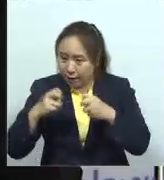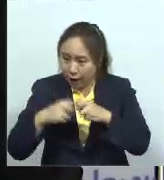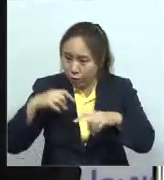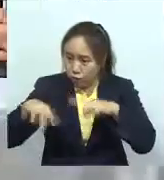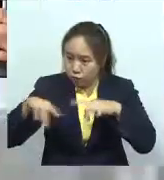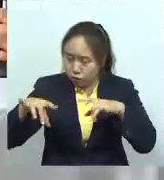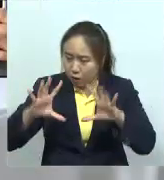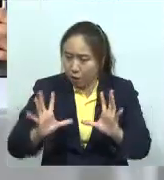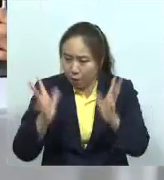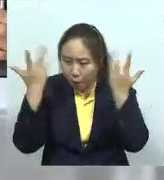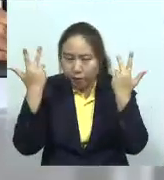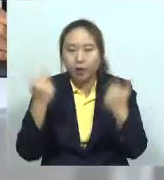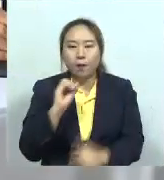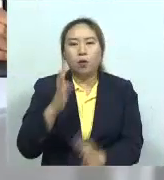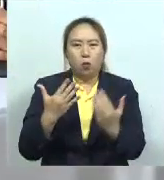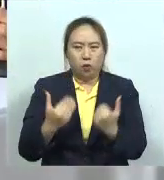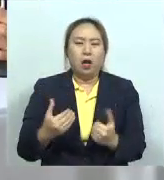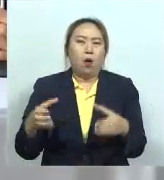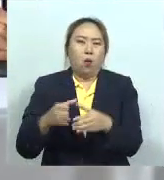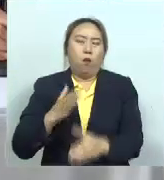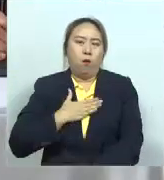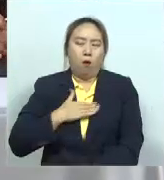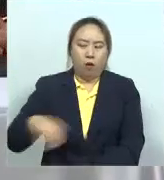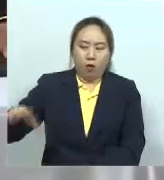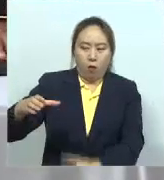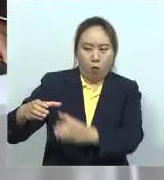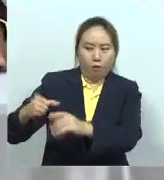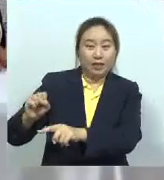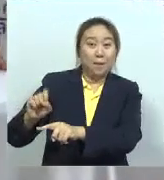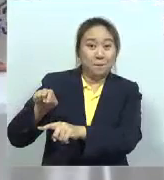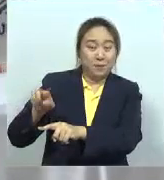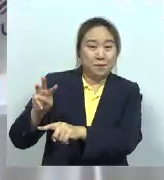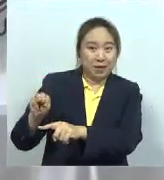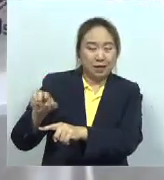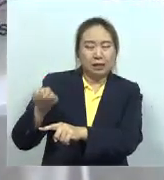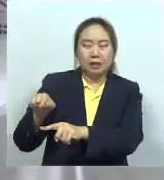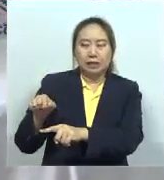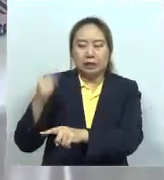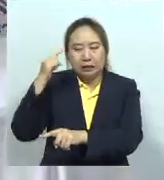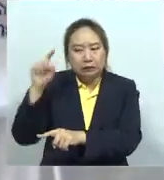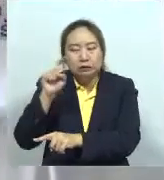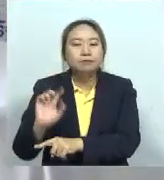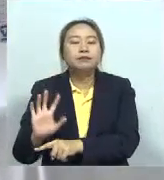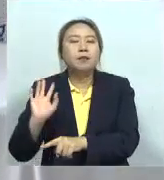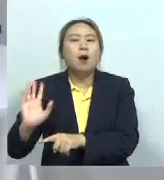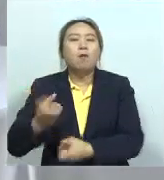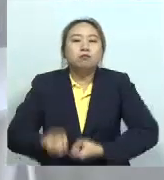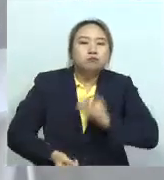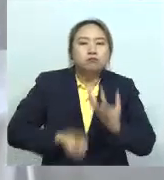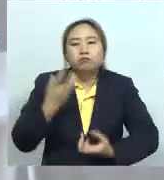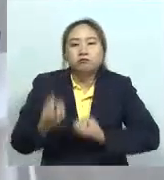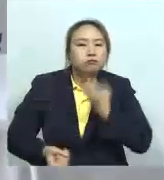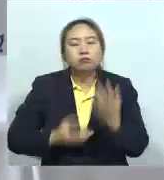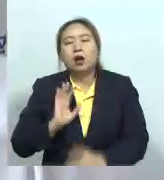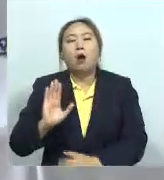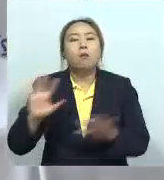ขัดแย้งร่วมกันโดยยืนยันว่าพรรคไม่ได้ติดใจท่าทีของกลุ่มสามมิตรซึ่งเป็นการแสดงความคิดเห็นปกติของกลุ่มการเมืองข